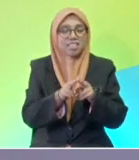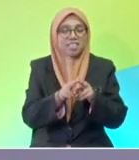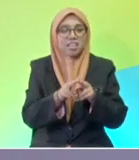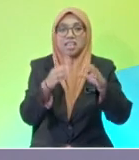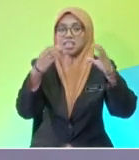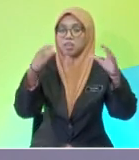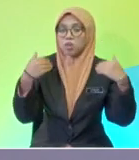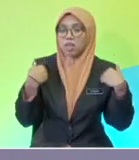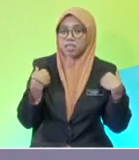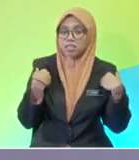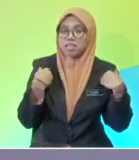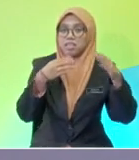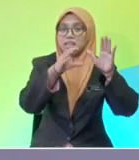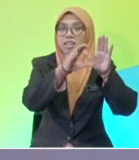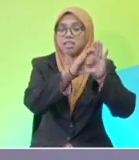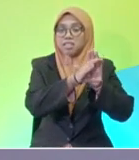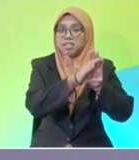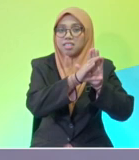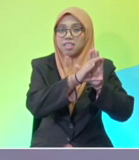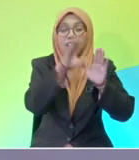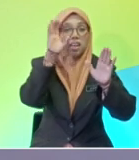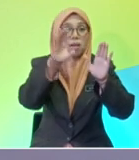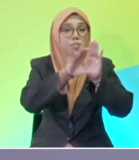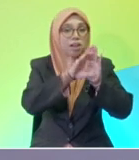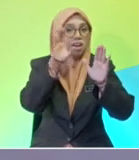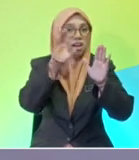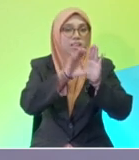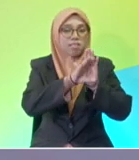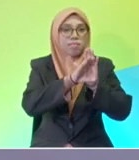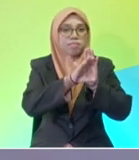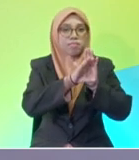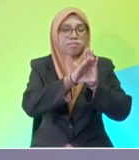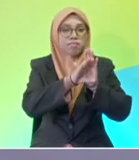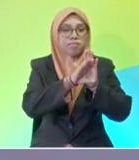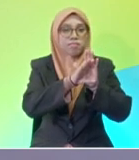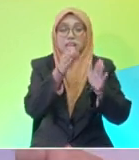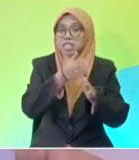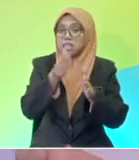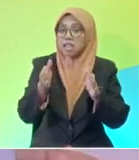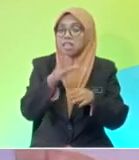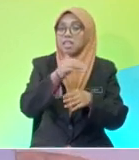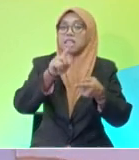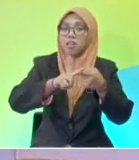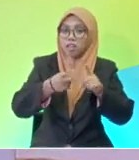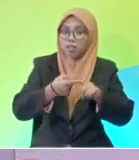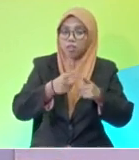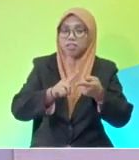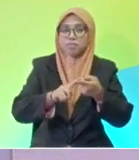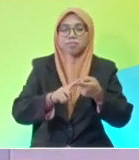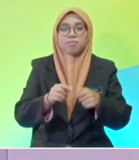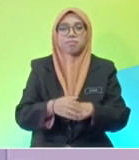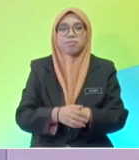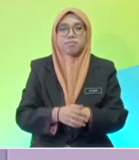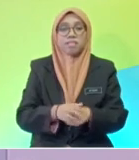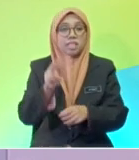gambar contoh gambar yang rata-rakan kita jalan-jalan kita jadi nanti Kak